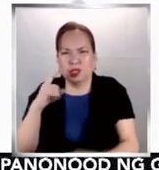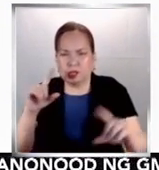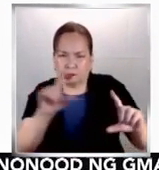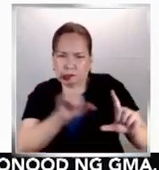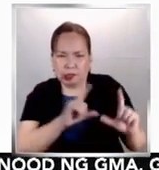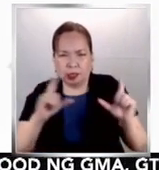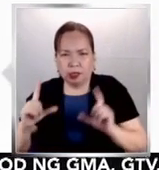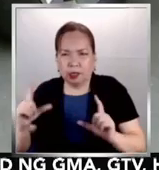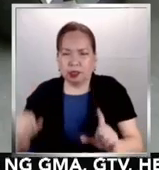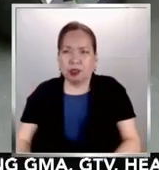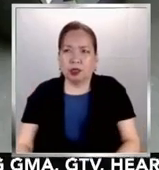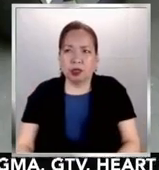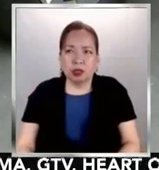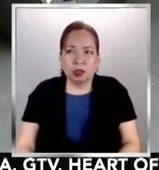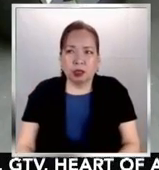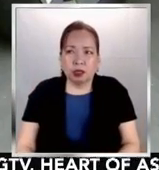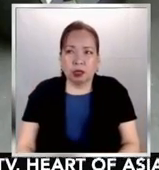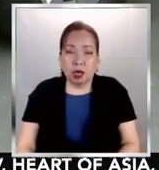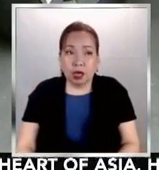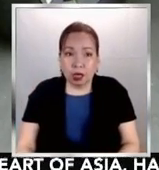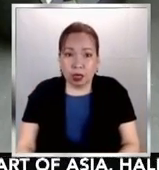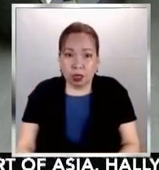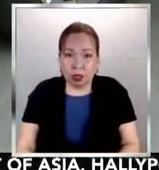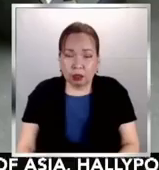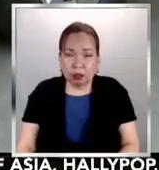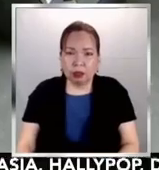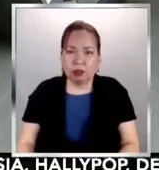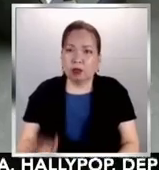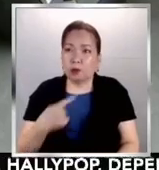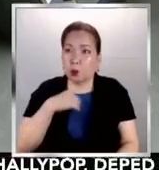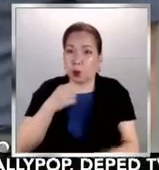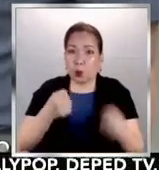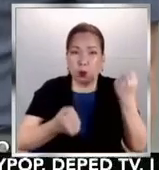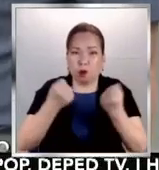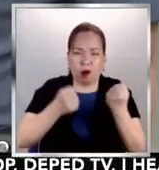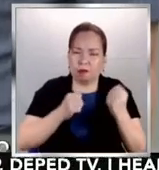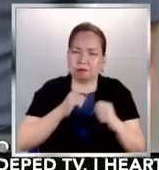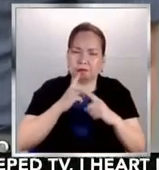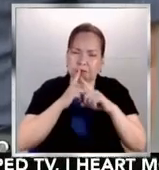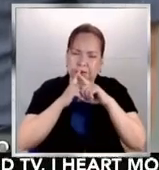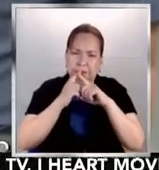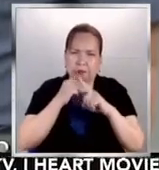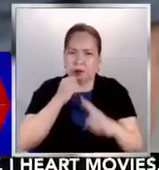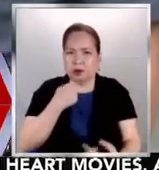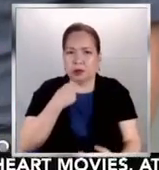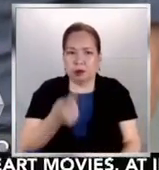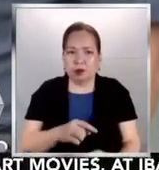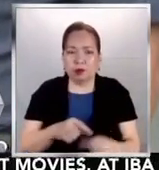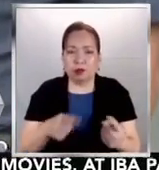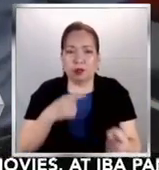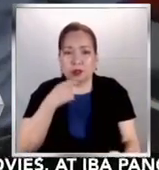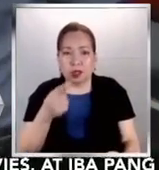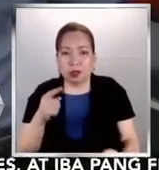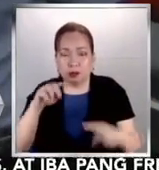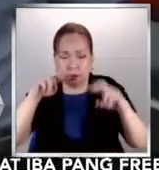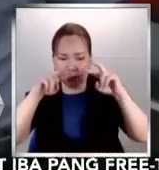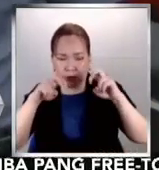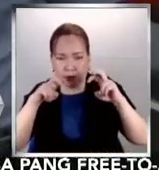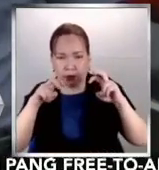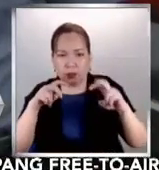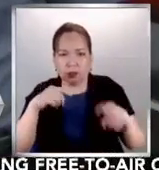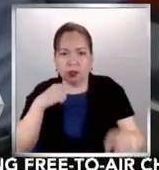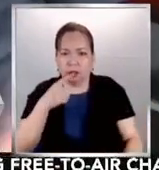po, natanggal po. Tumangging magbigay ng pahayag ang driver ng SUV. Pero sabi ng investigador sa kaso, handa raw